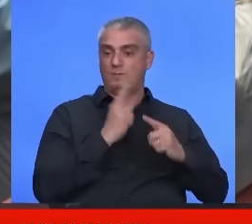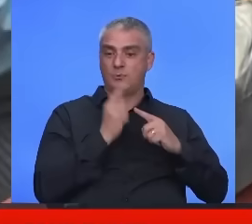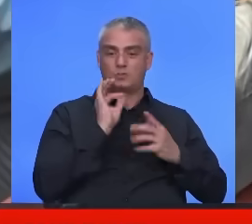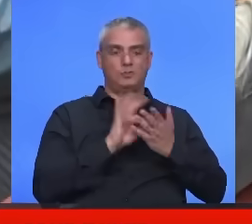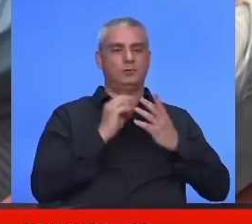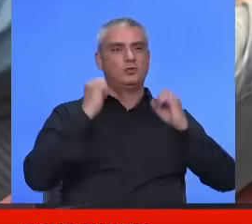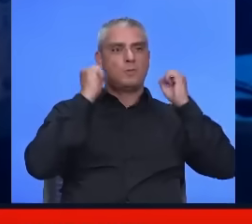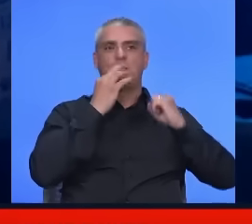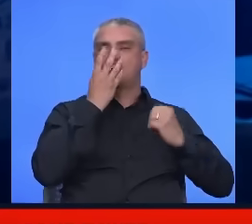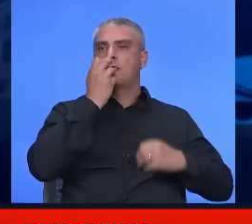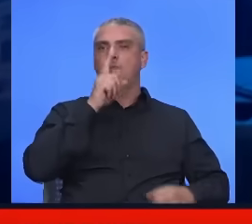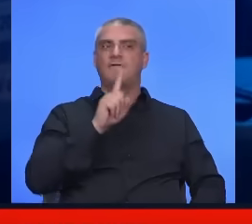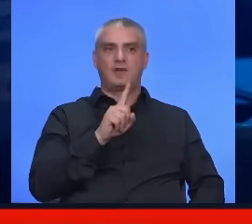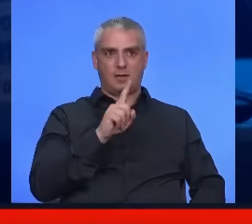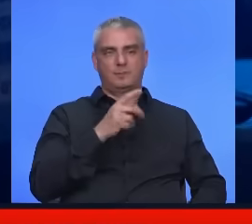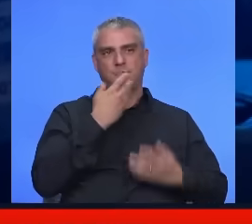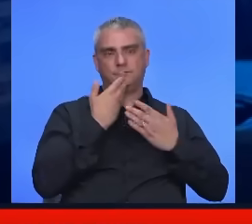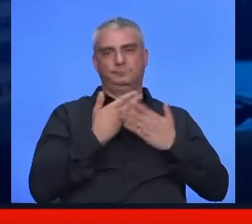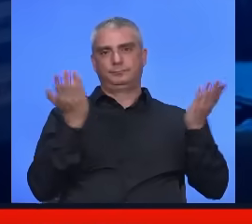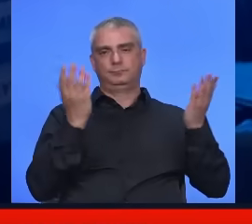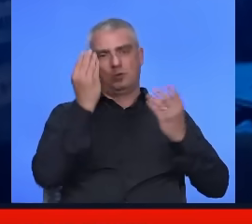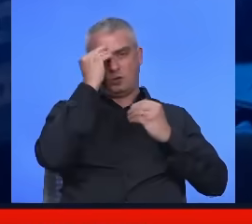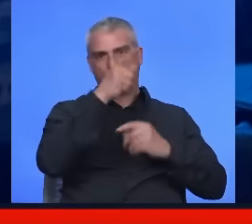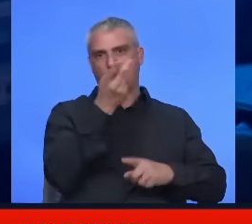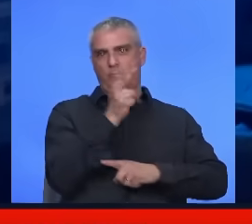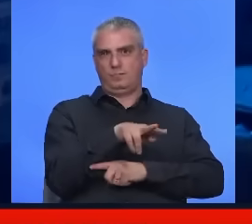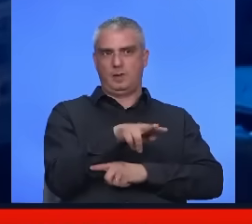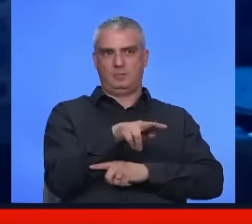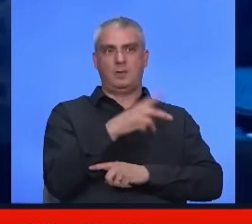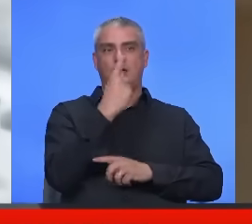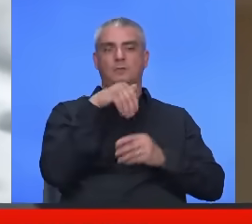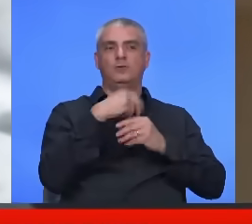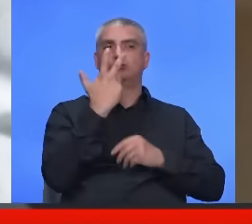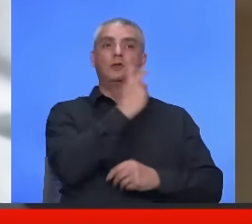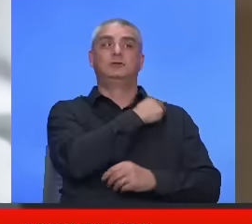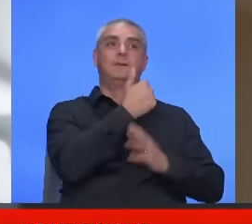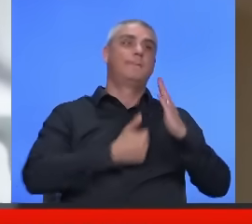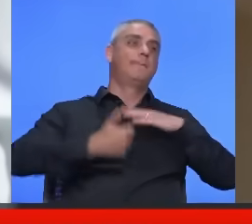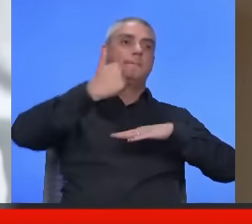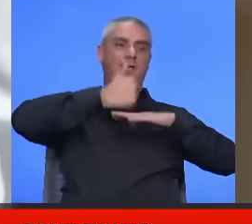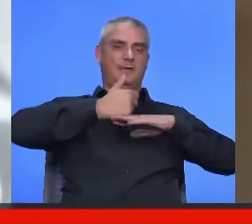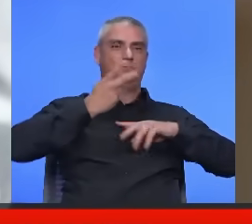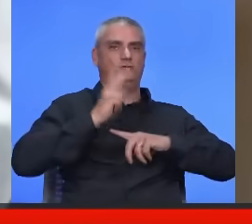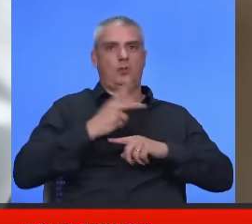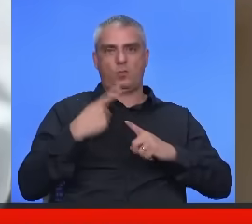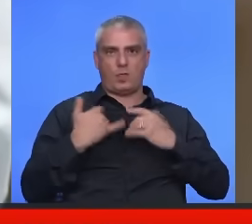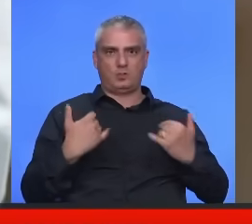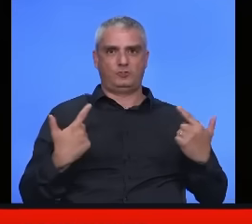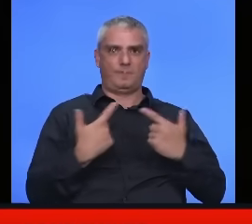הולדתו 41, הותרה לפרסום ההודעה על מותו, אחד משלושת הקצינים הבכירים ביותר שנהרגו עד כה